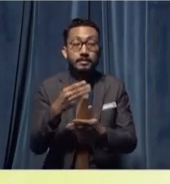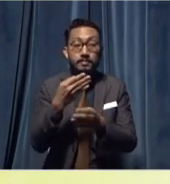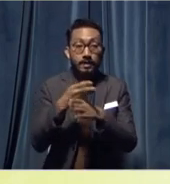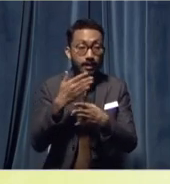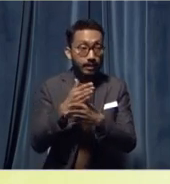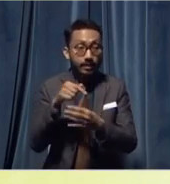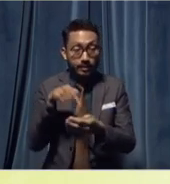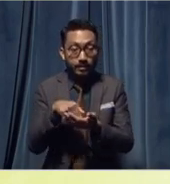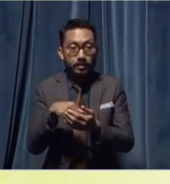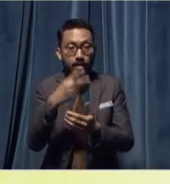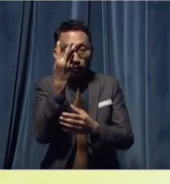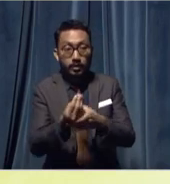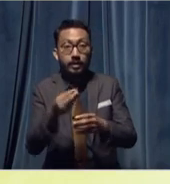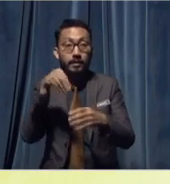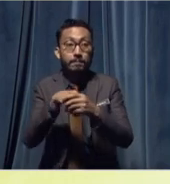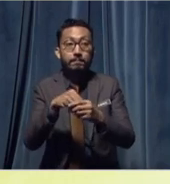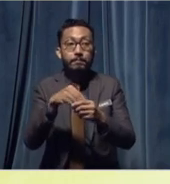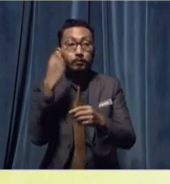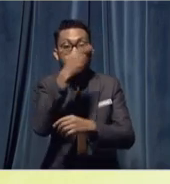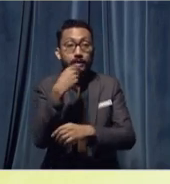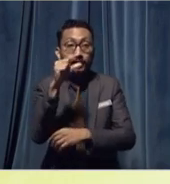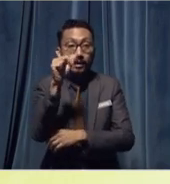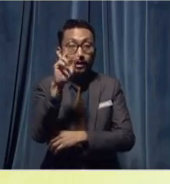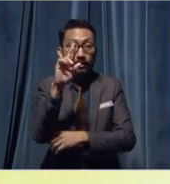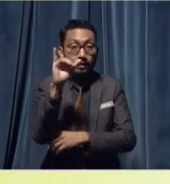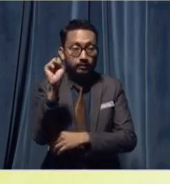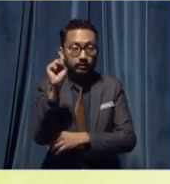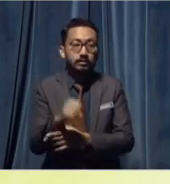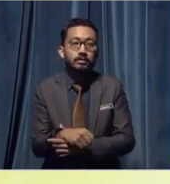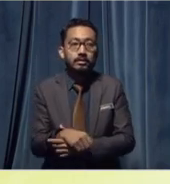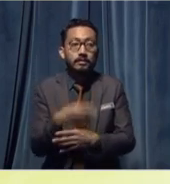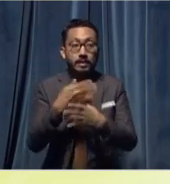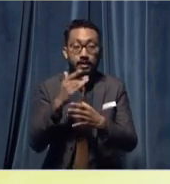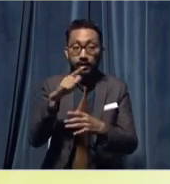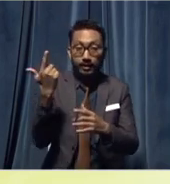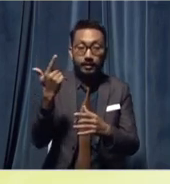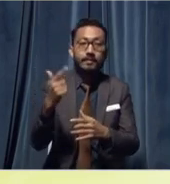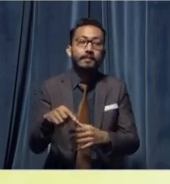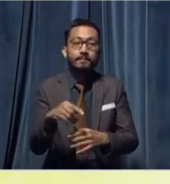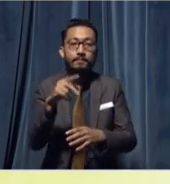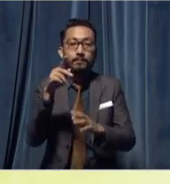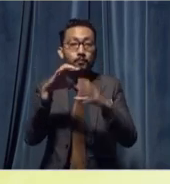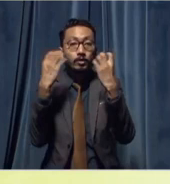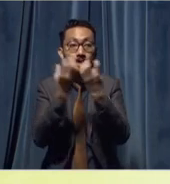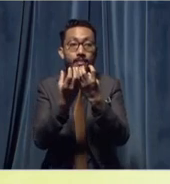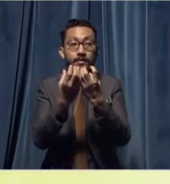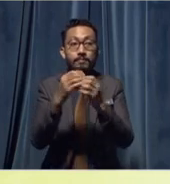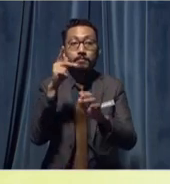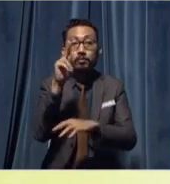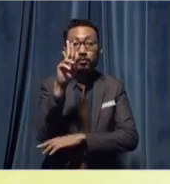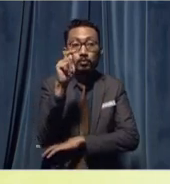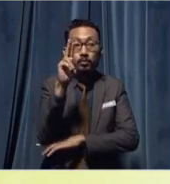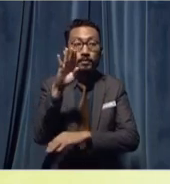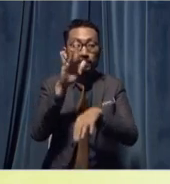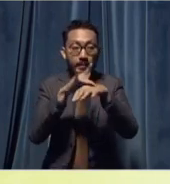larut dalam permukaan bergris. Bahagian yang kedua ialah kumpulan berkutub yang